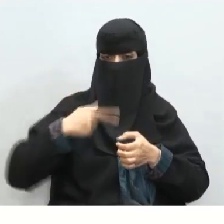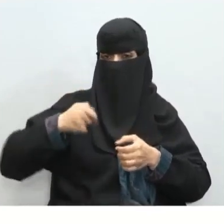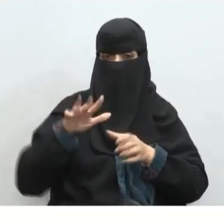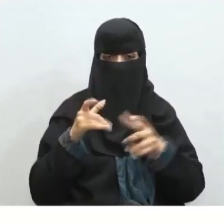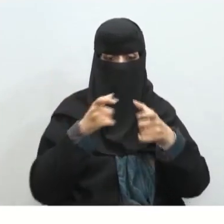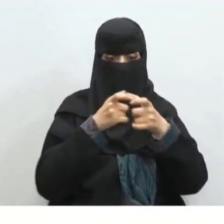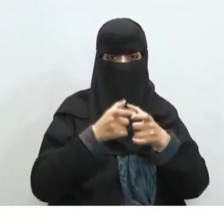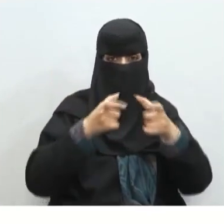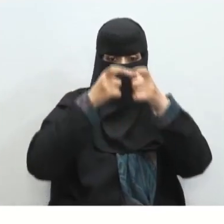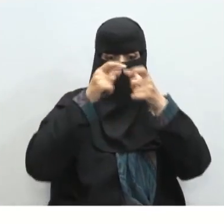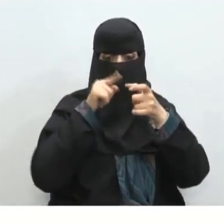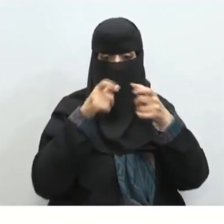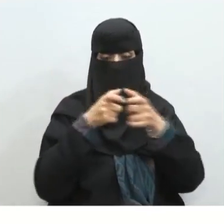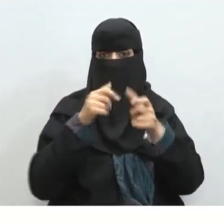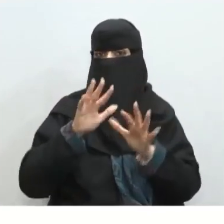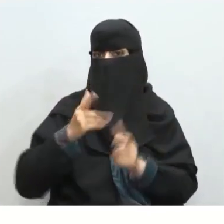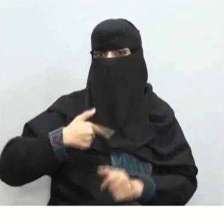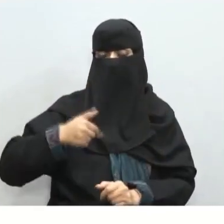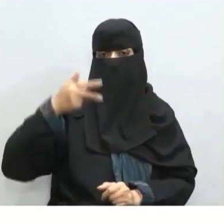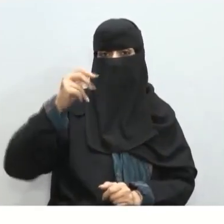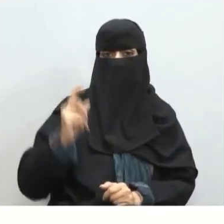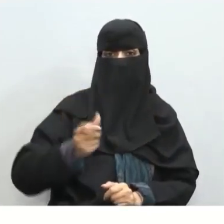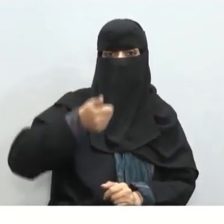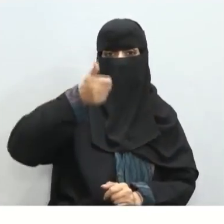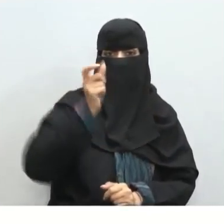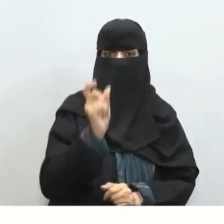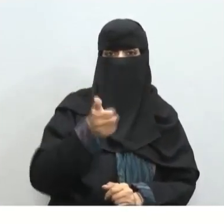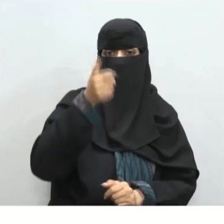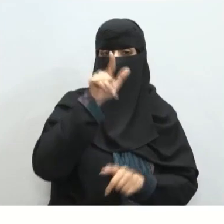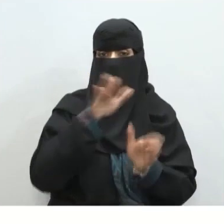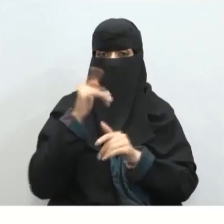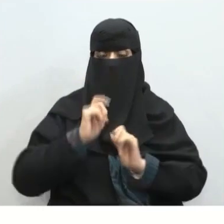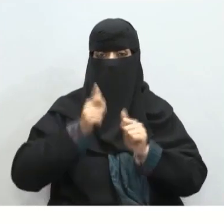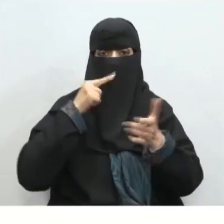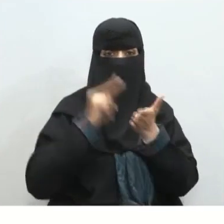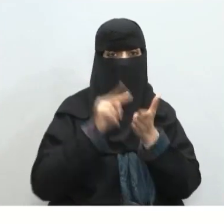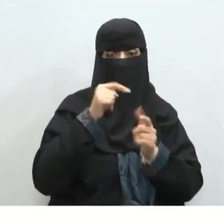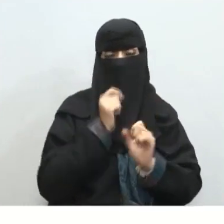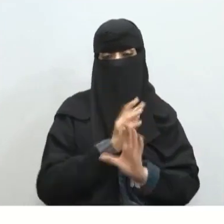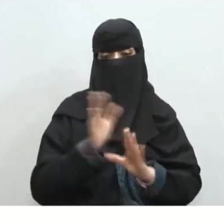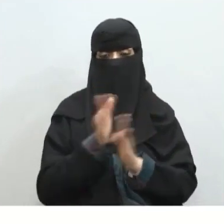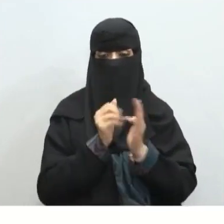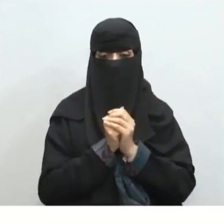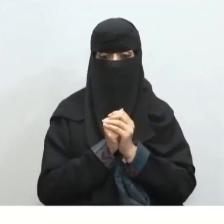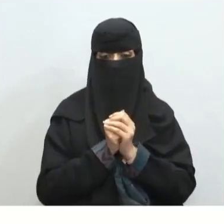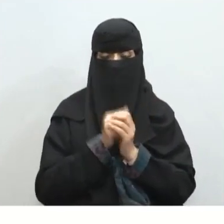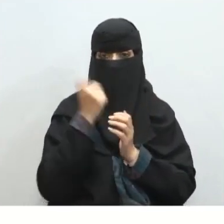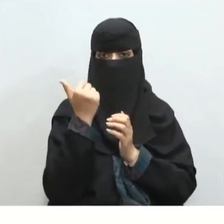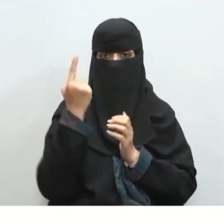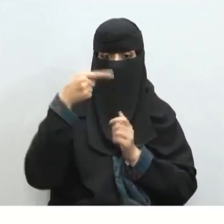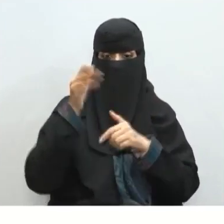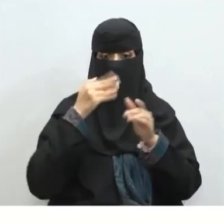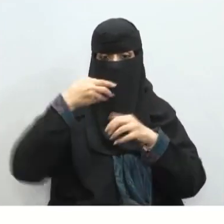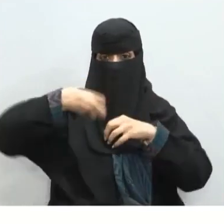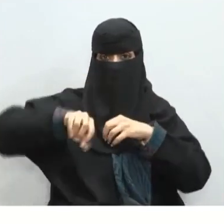هذه الرزمه او هذه الحزمه بالجرانين بالقران نستطيع ان نعبر عنها بالطريقتين في السؤال ال